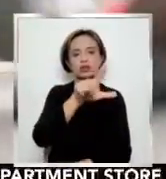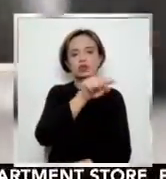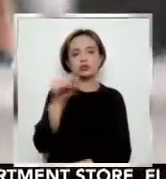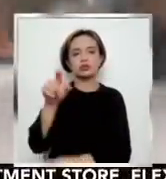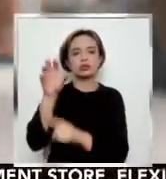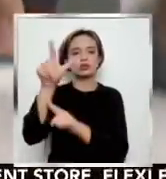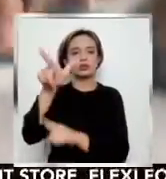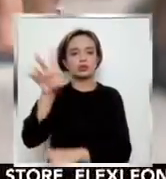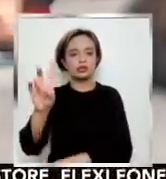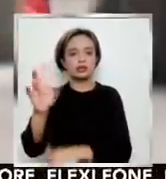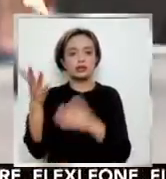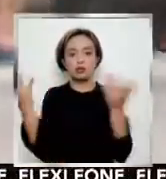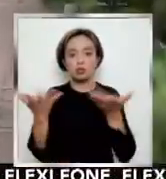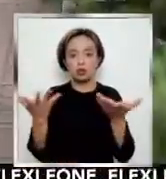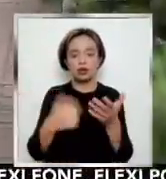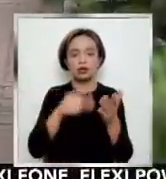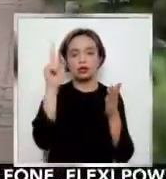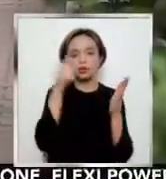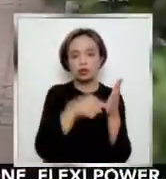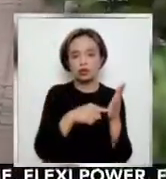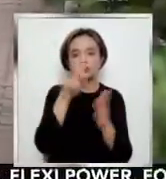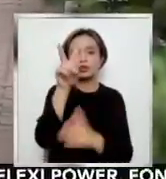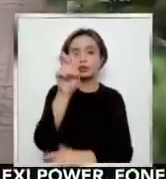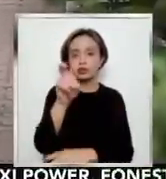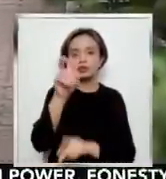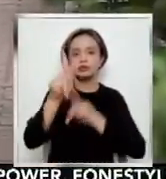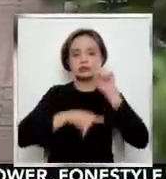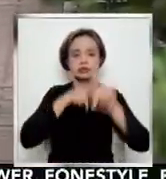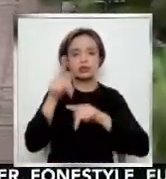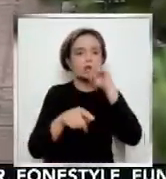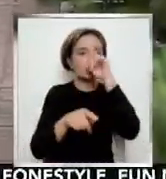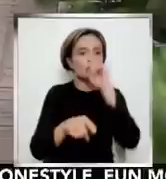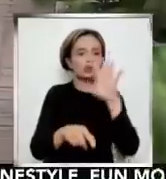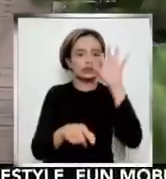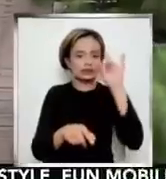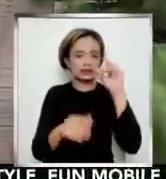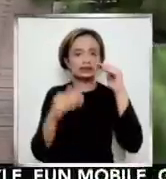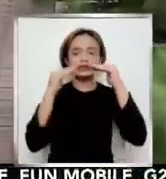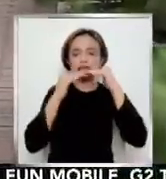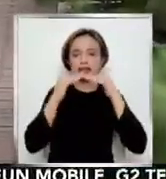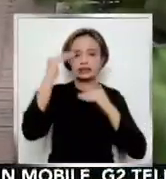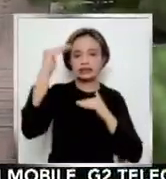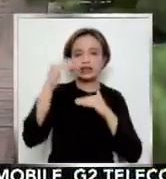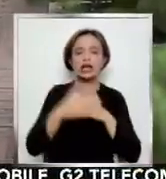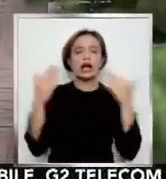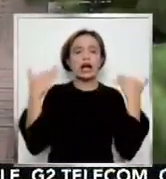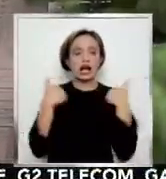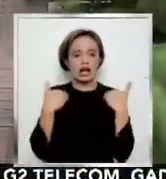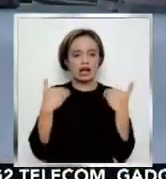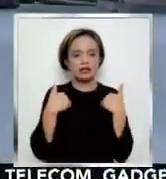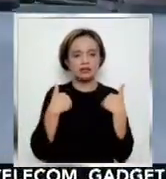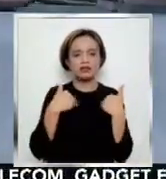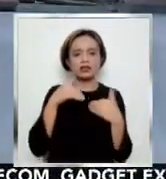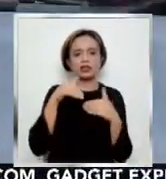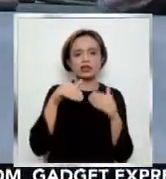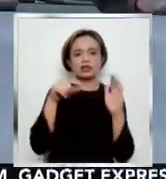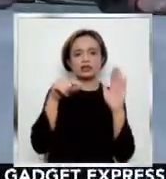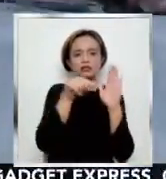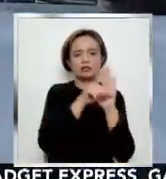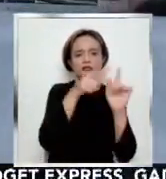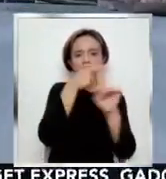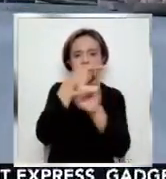sa 1,200 individual, edad 18 pataas at may margin of error na plus or minus